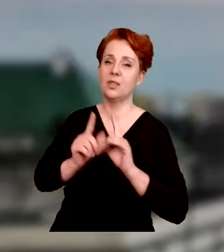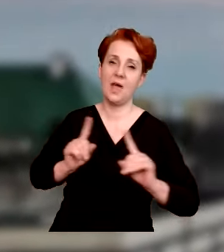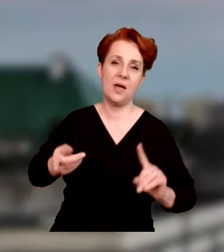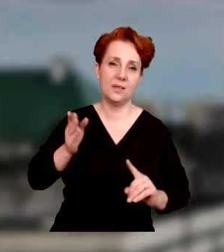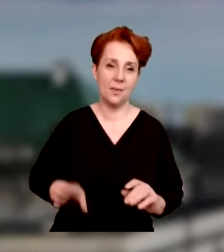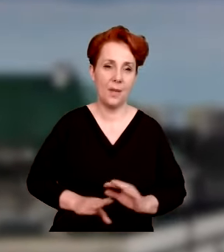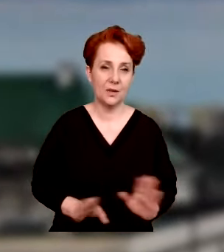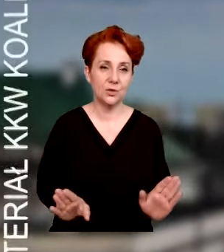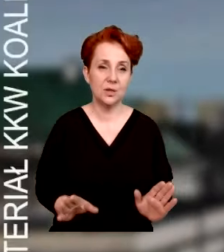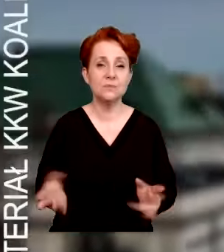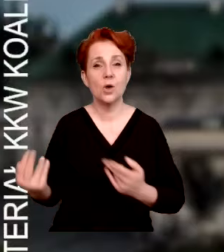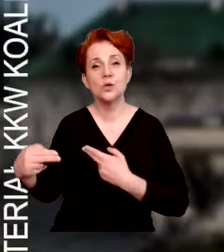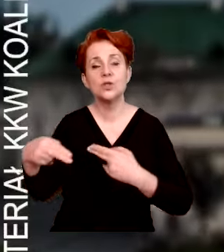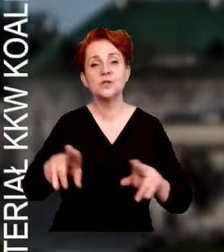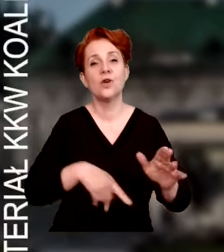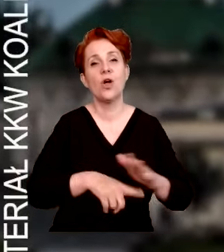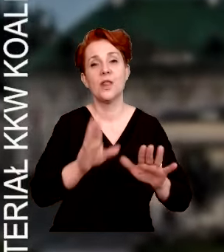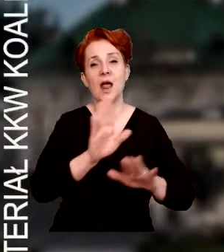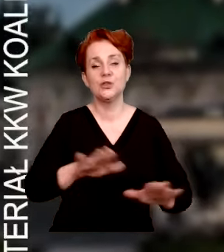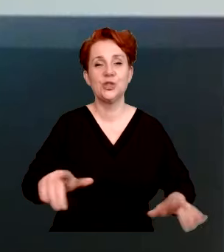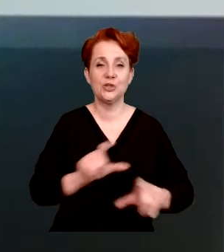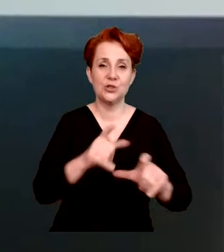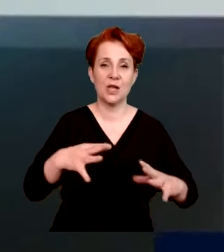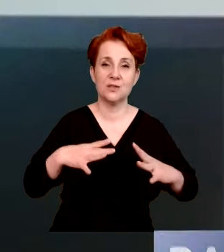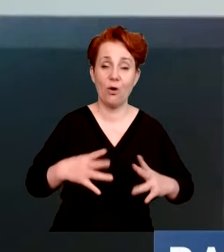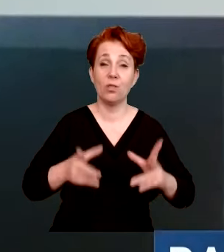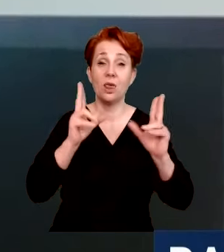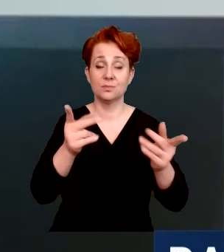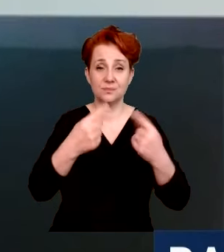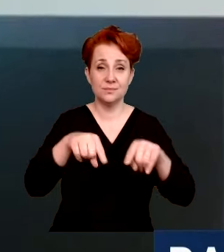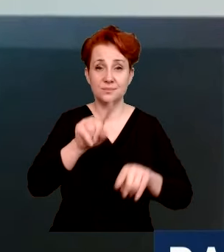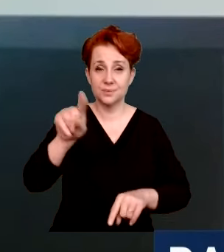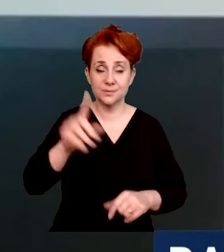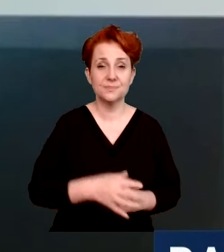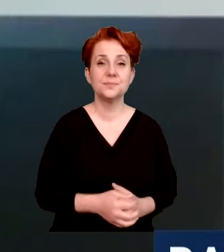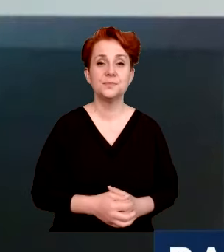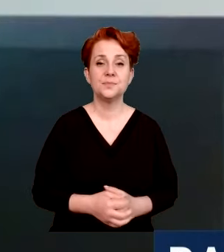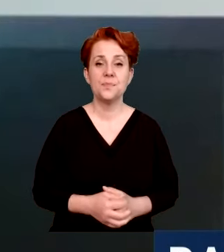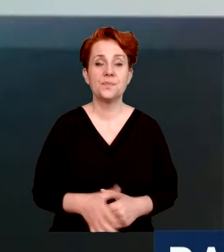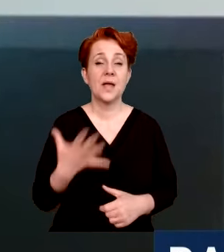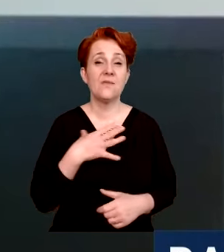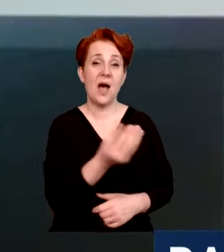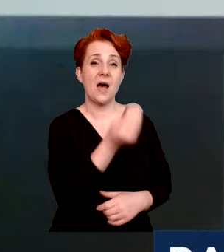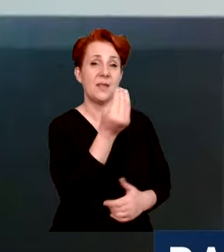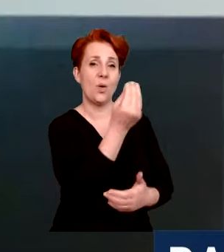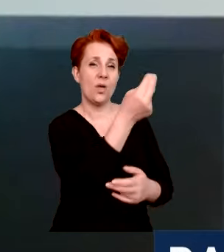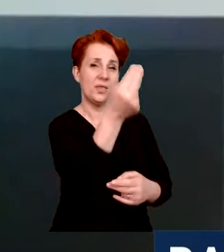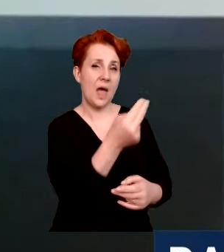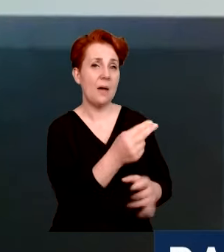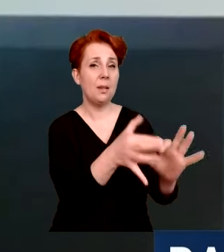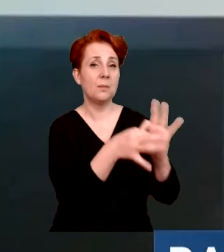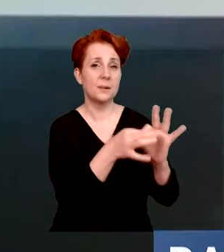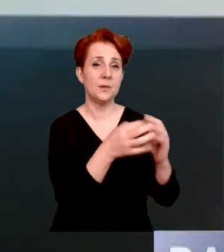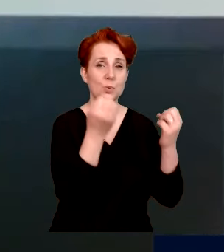nauczycieli. Przywracamy naszym dzieciom czas wolny. Konkret zrealizowany. Warto się uczyć zwłaszcza tych treści związanych z naszą kulturą